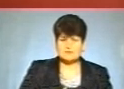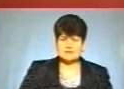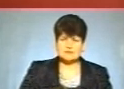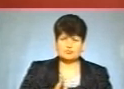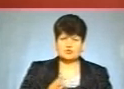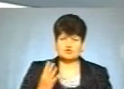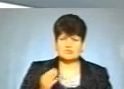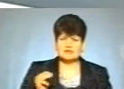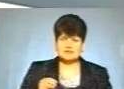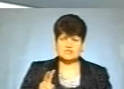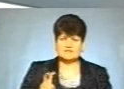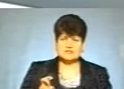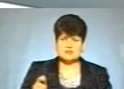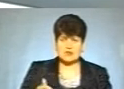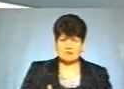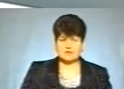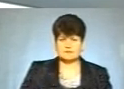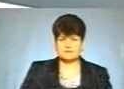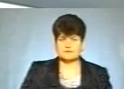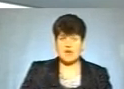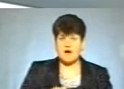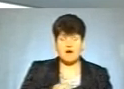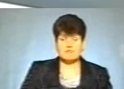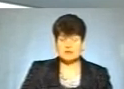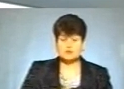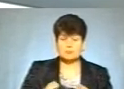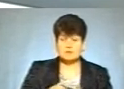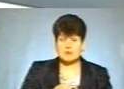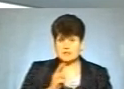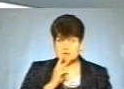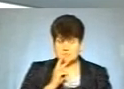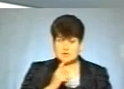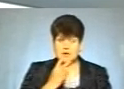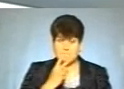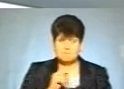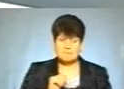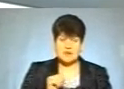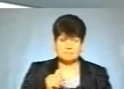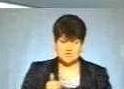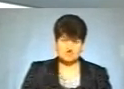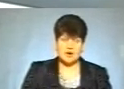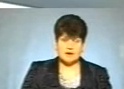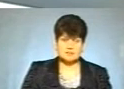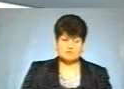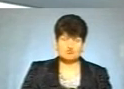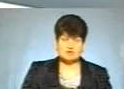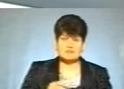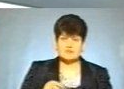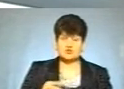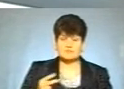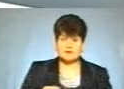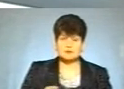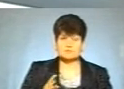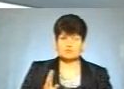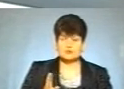буде 4200 гривень. А фактично мінімальна заробітна плата, яка передбачається в тому ж бюджеті 2020, вона